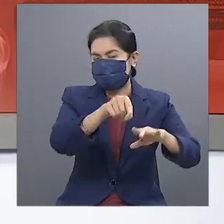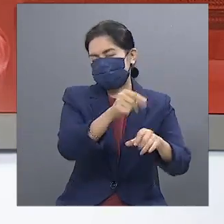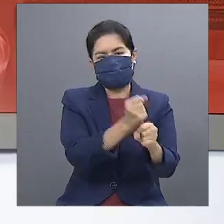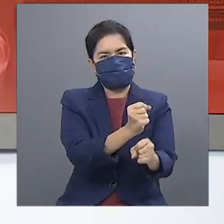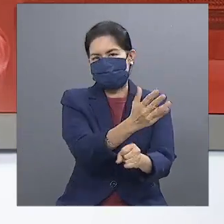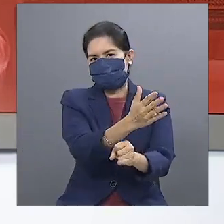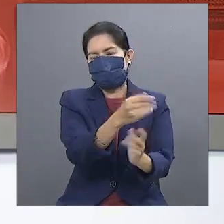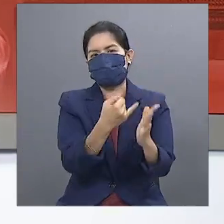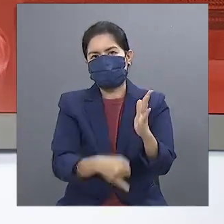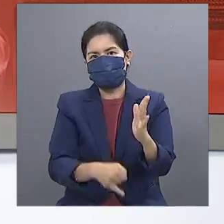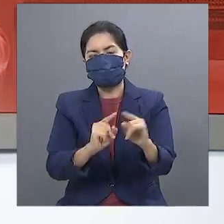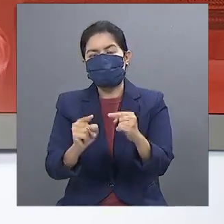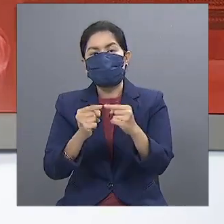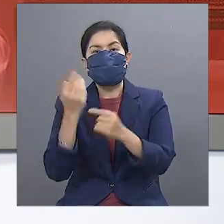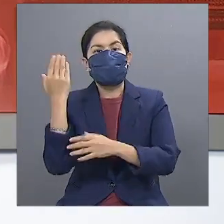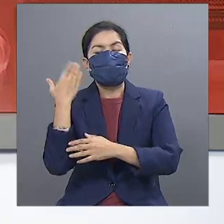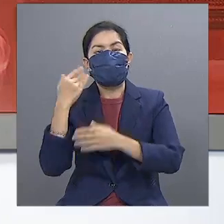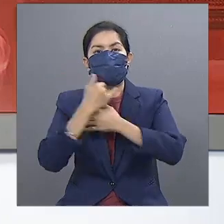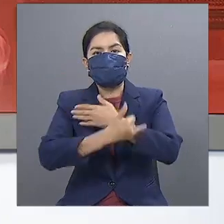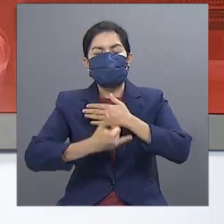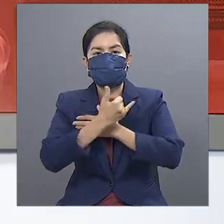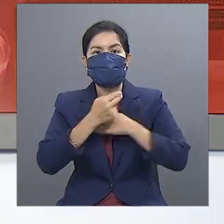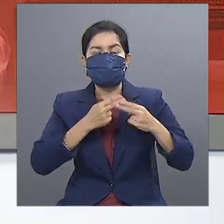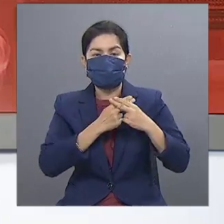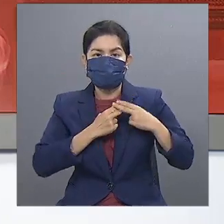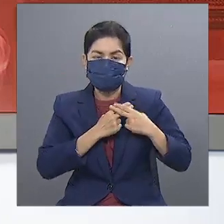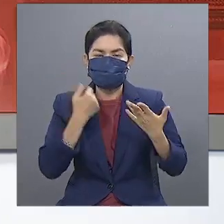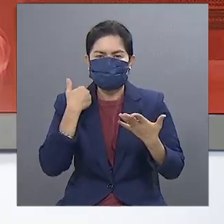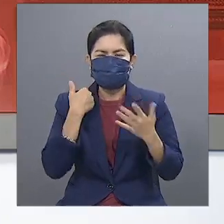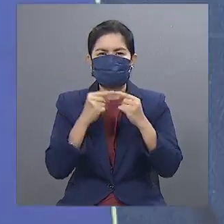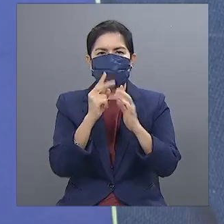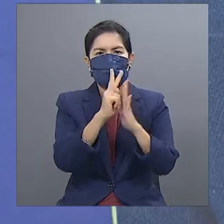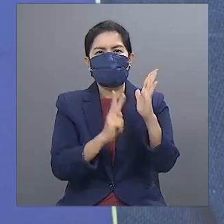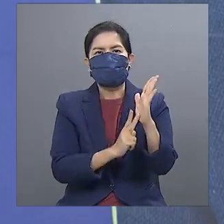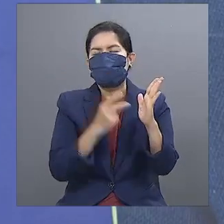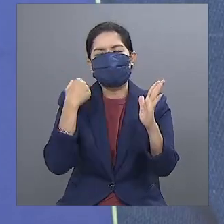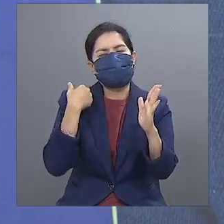วิตเซอร์แลนด์มีกฎหมายควบคุมการโฆษณายาสูบที่อ่อนแอที่สุดในโลกค่ะ